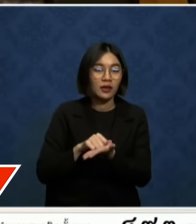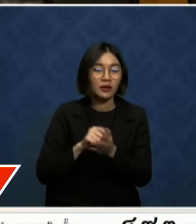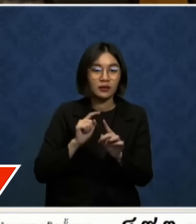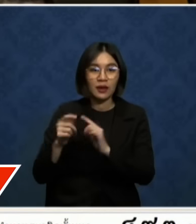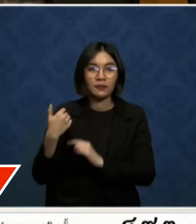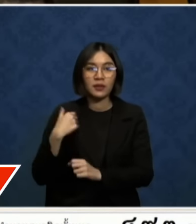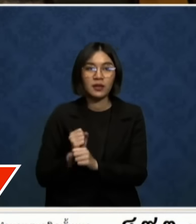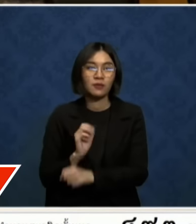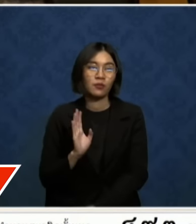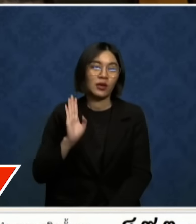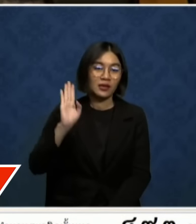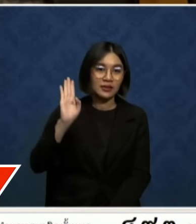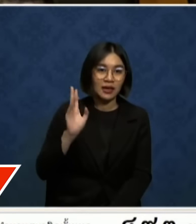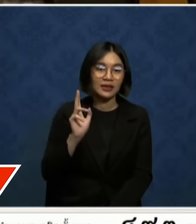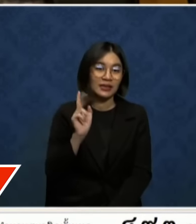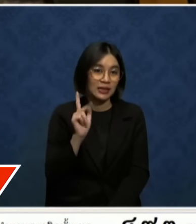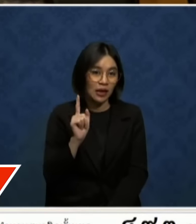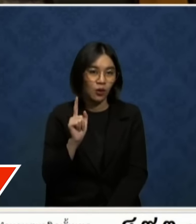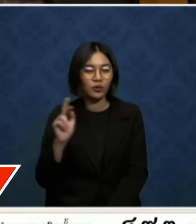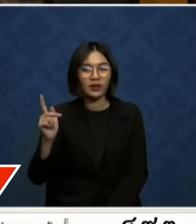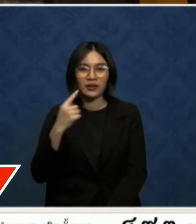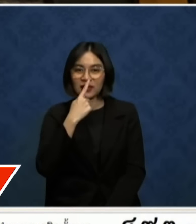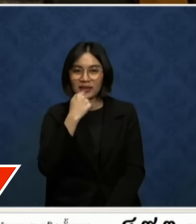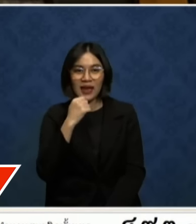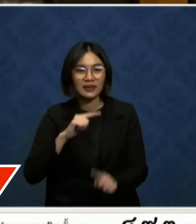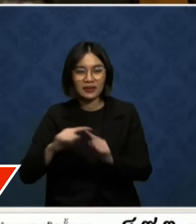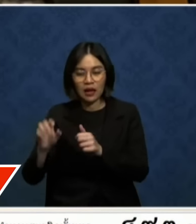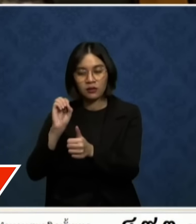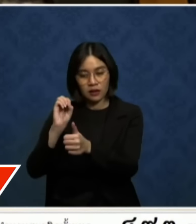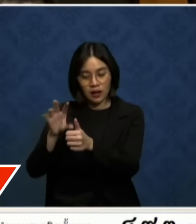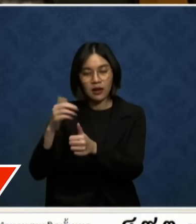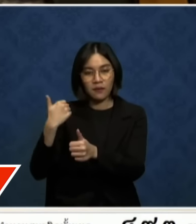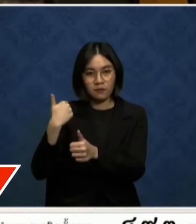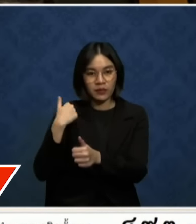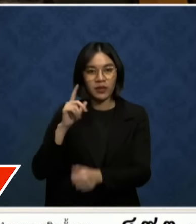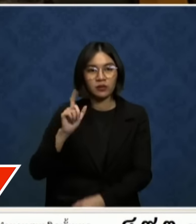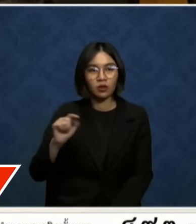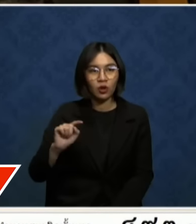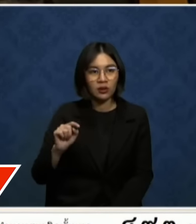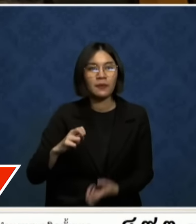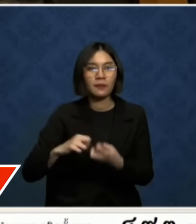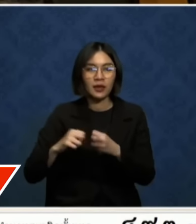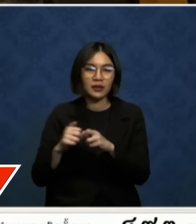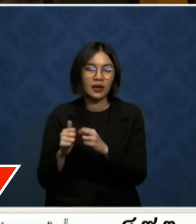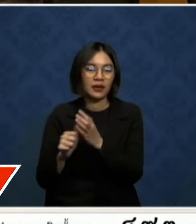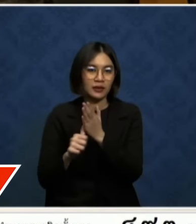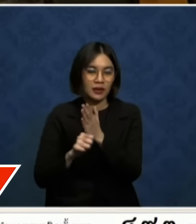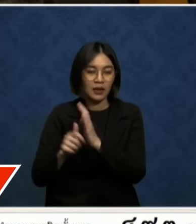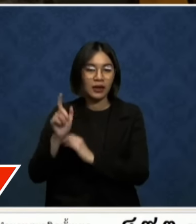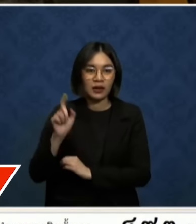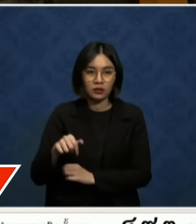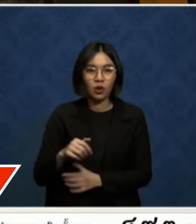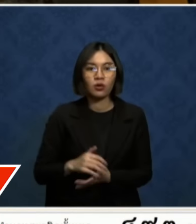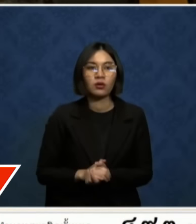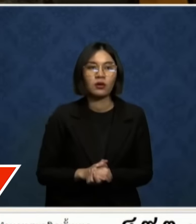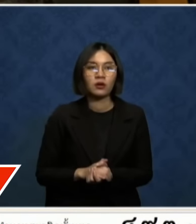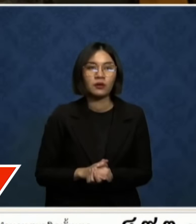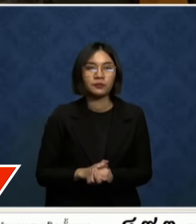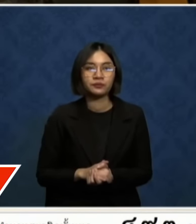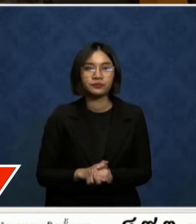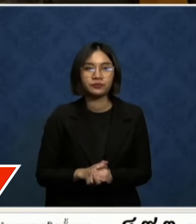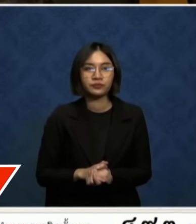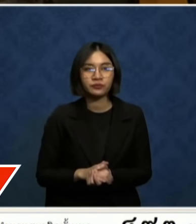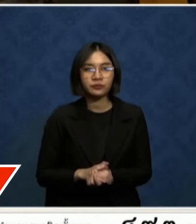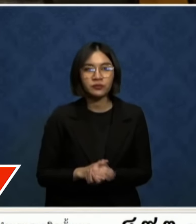ะเป็นบริษัททั้งสีเขียวและสีแดงนะครับว่าควรที่จะมีการแก้ปัญหาเรื่องนี้นะครับจึงนำไปสู่การที่จะต้อง